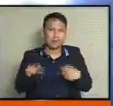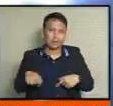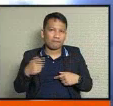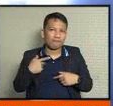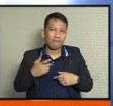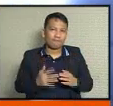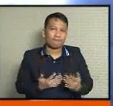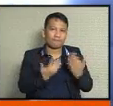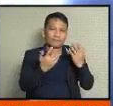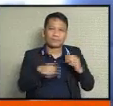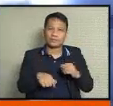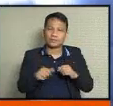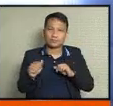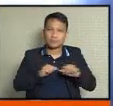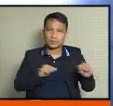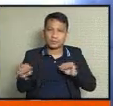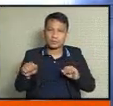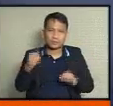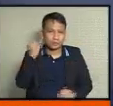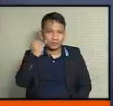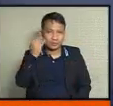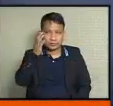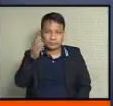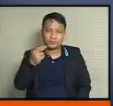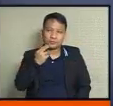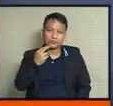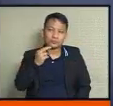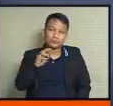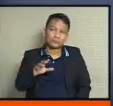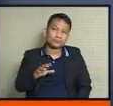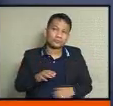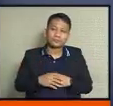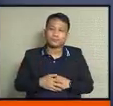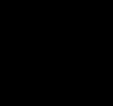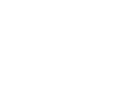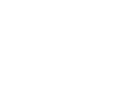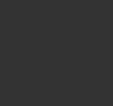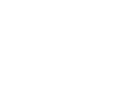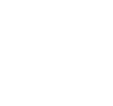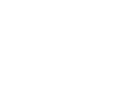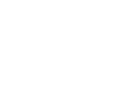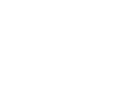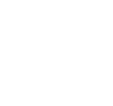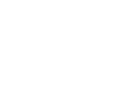ibang kabahayan. Umaaksyon, JC Cosico, News 5.